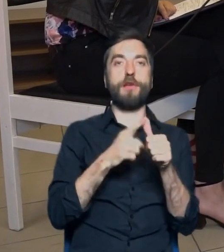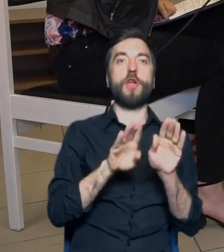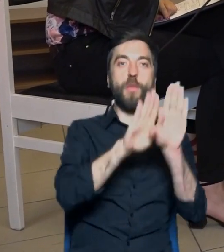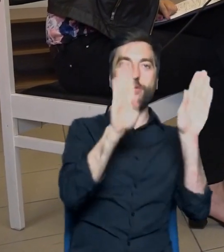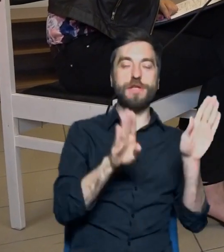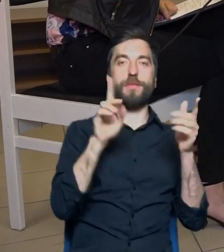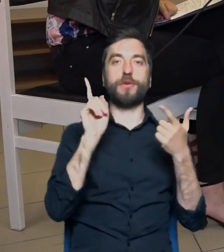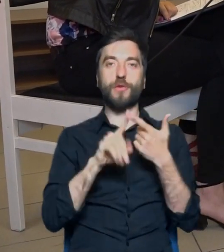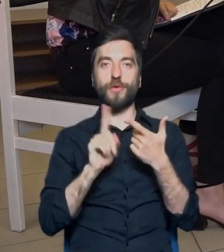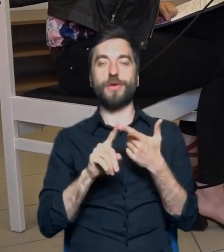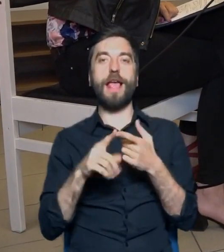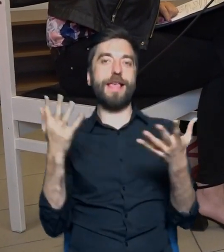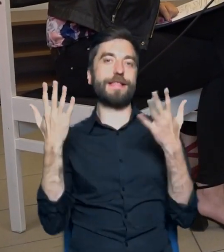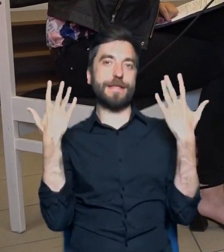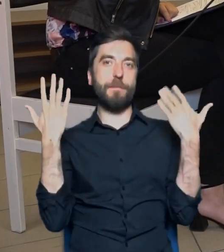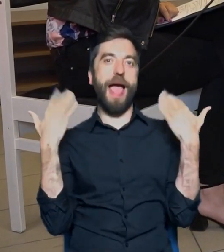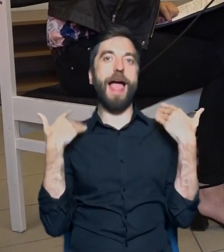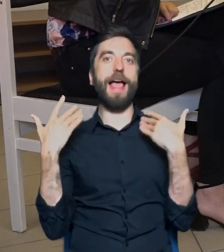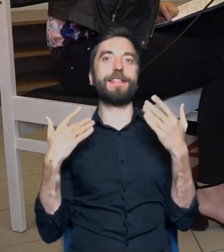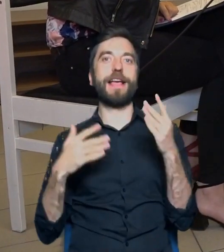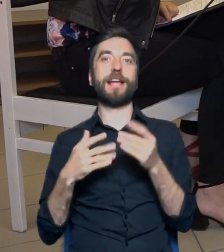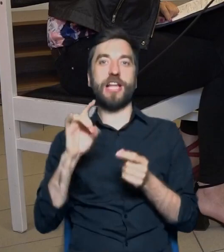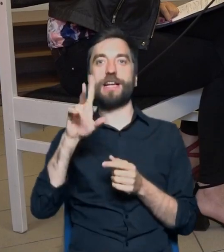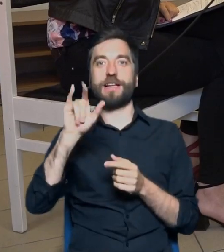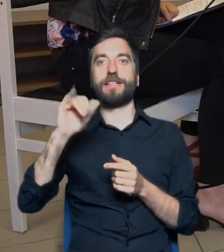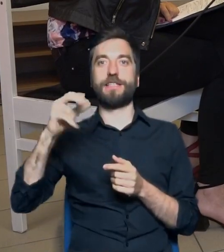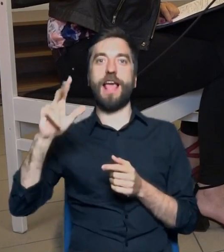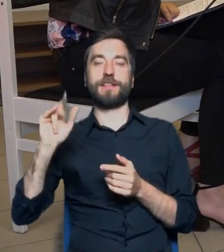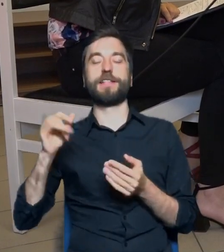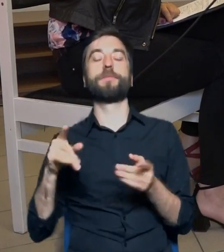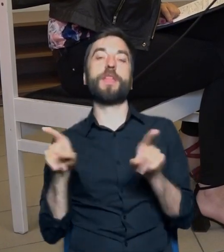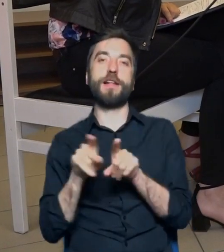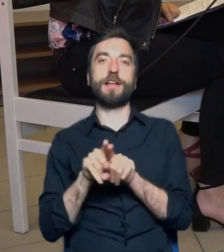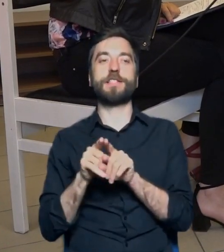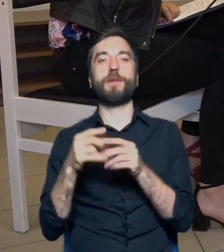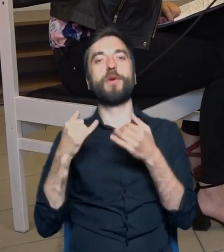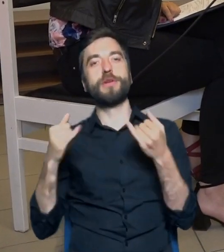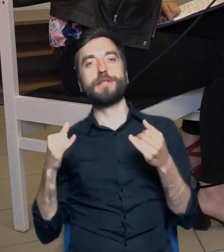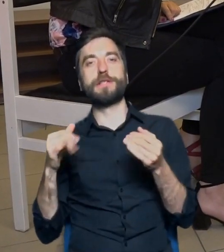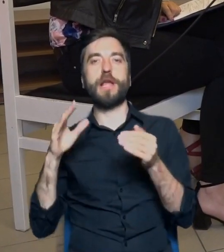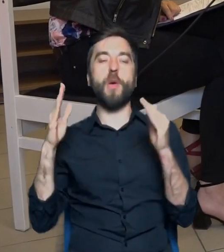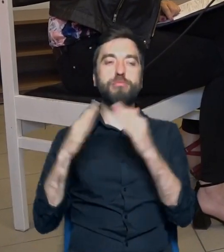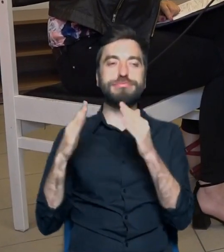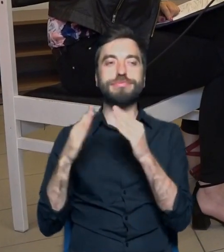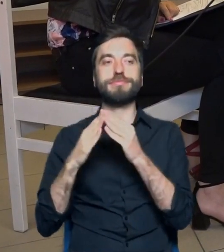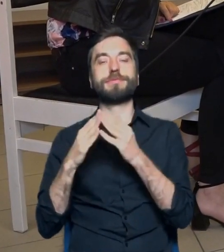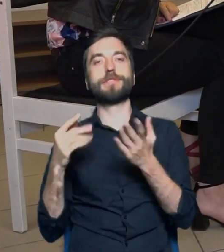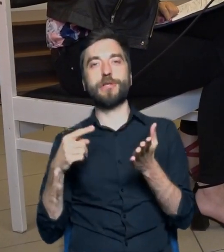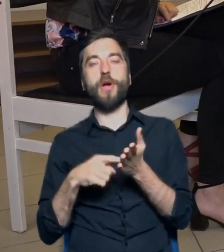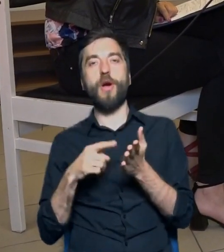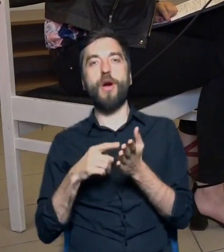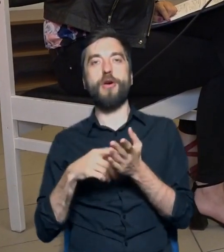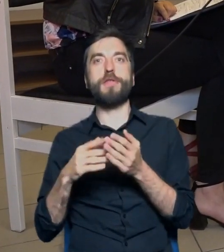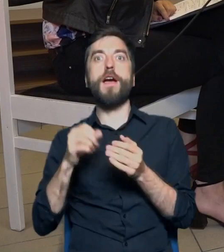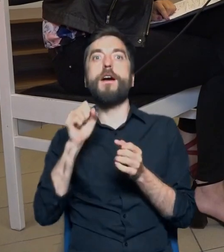Piłsudskiego polecam spacer i przejście na Glinianki, ale również szereg budynków, które zostały, które